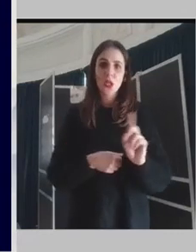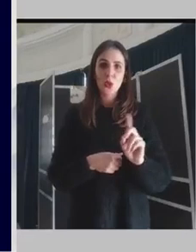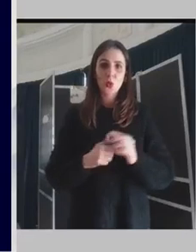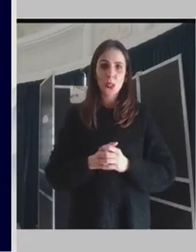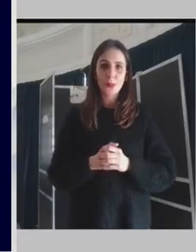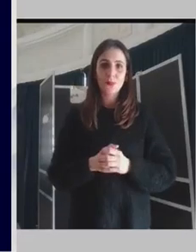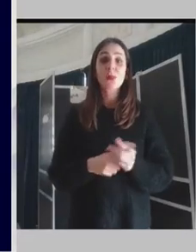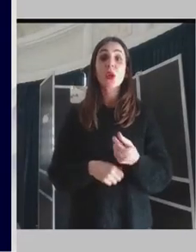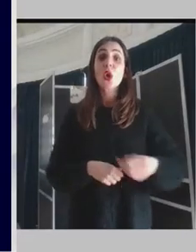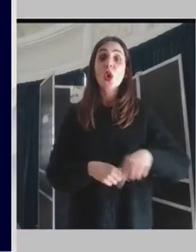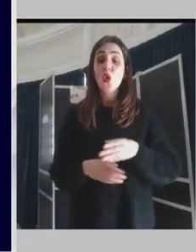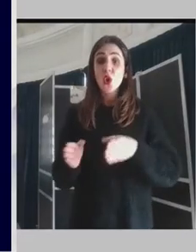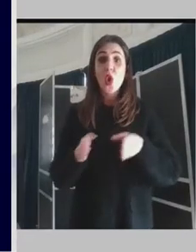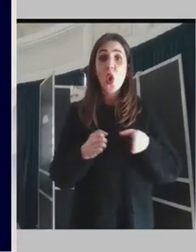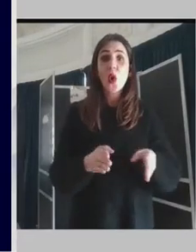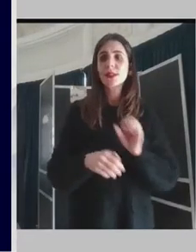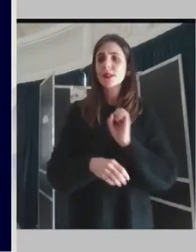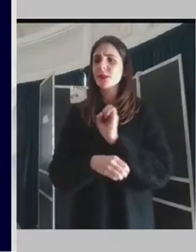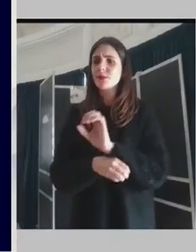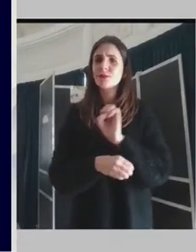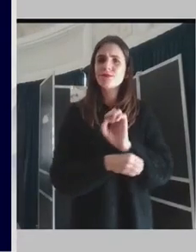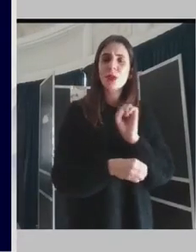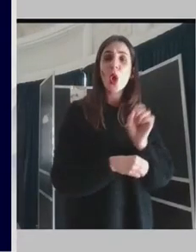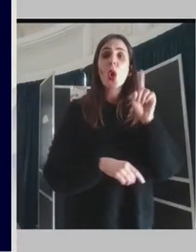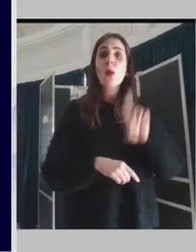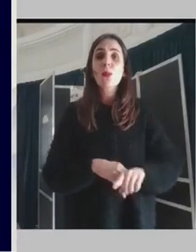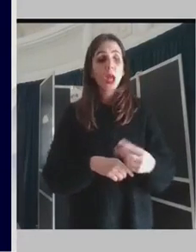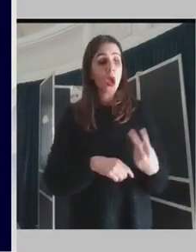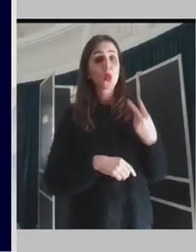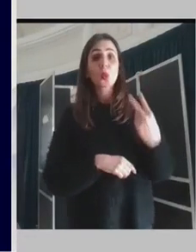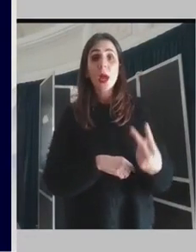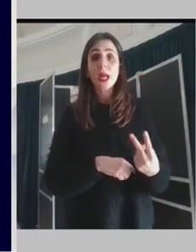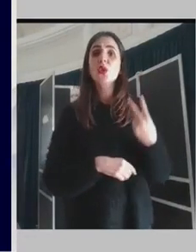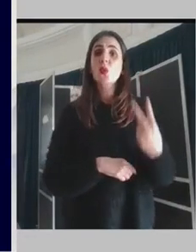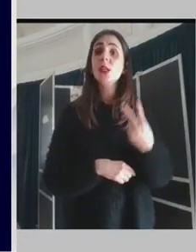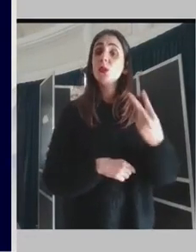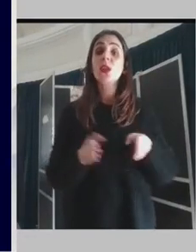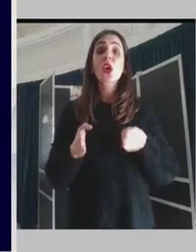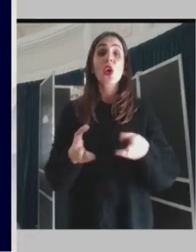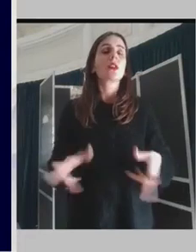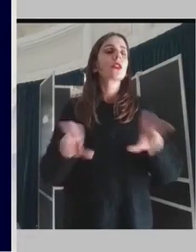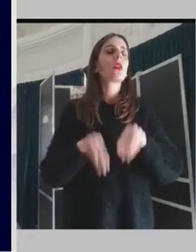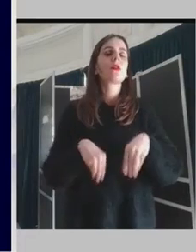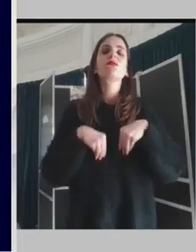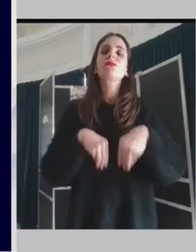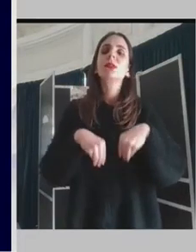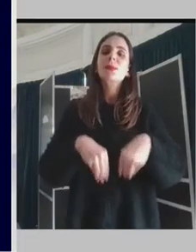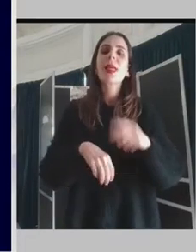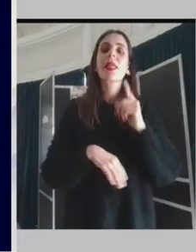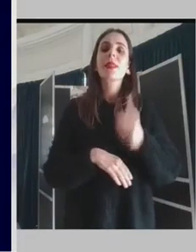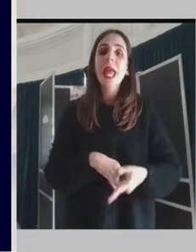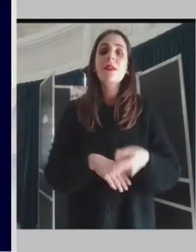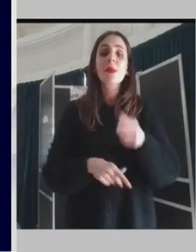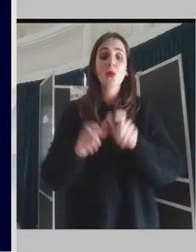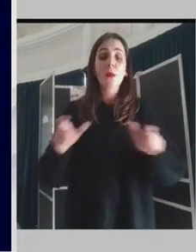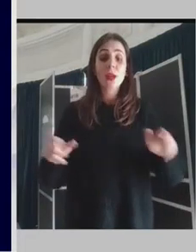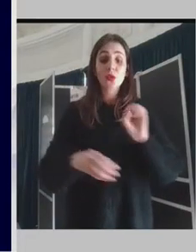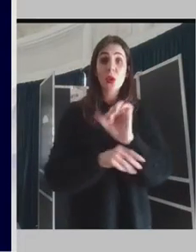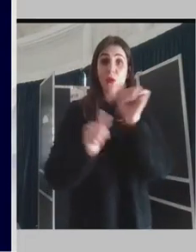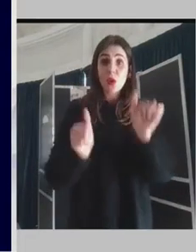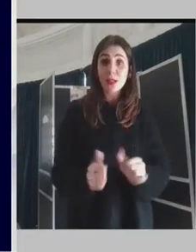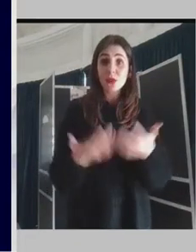fanno i corsi, ma si rifanno ogni 2 anni le persone formate sono chiamate per legge